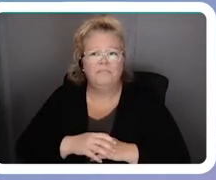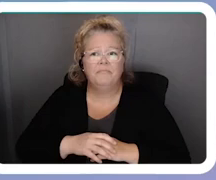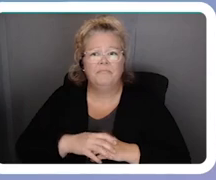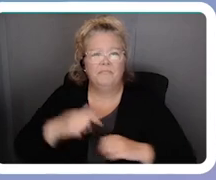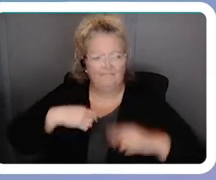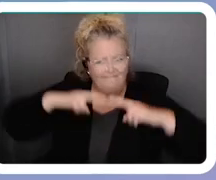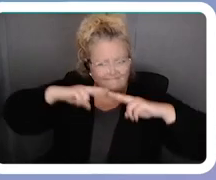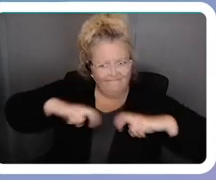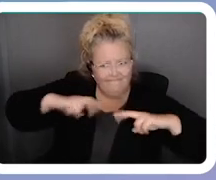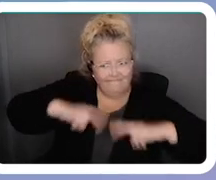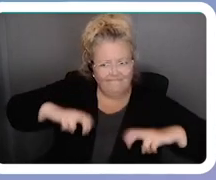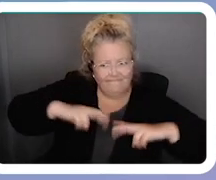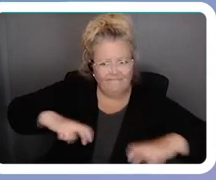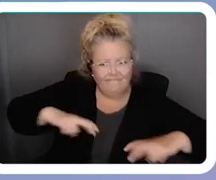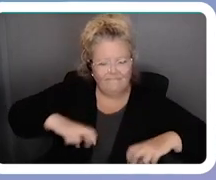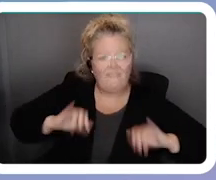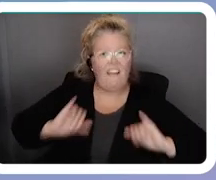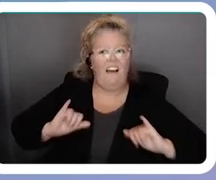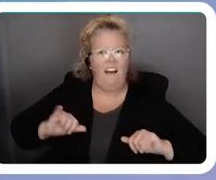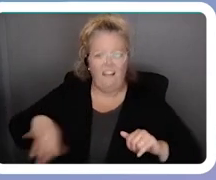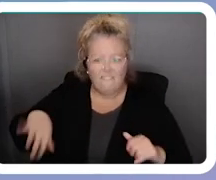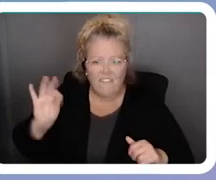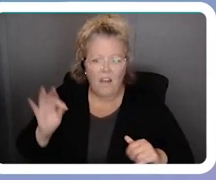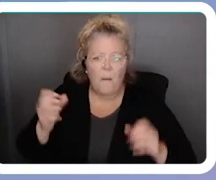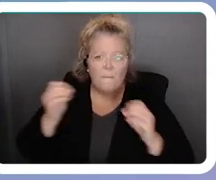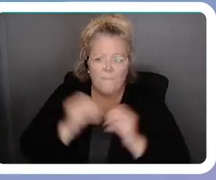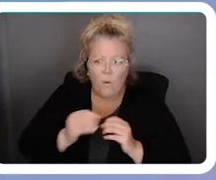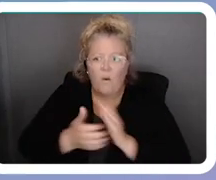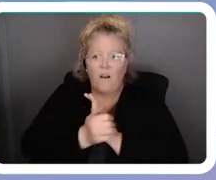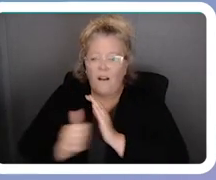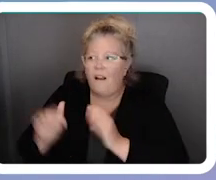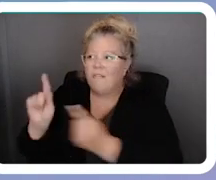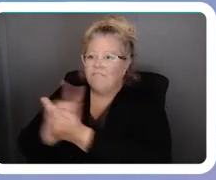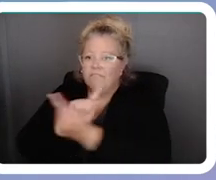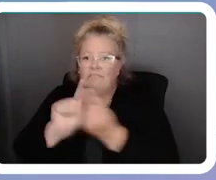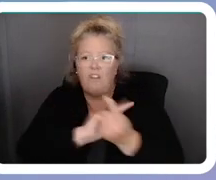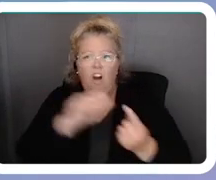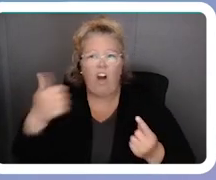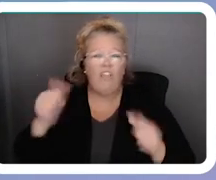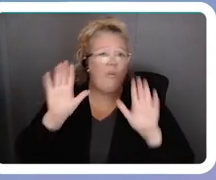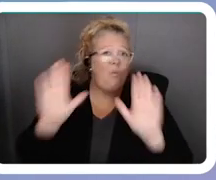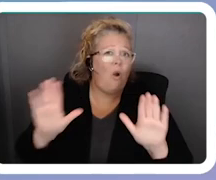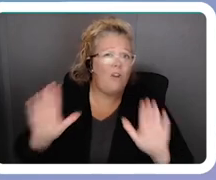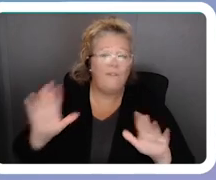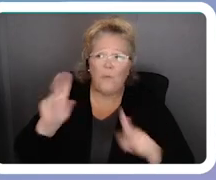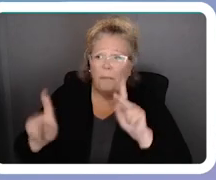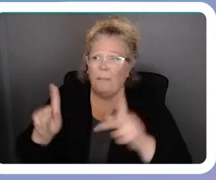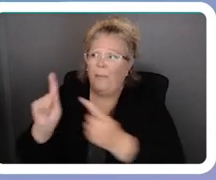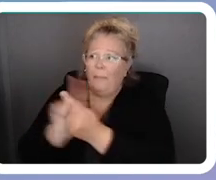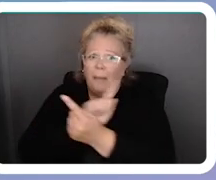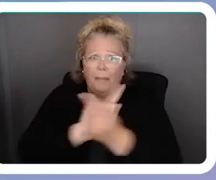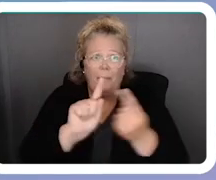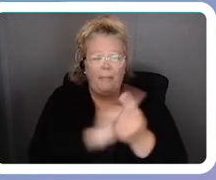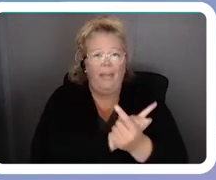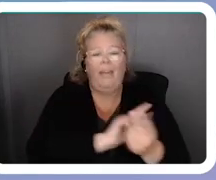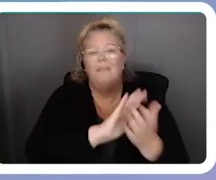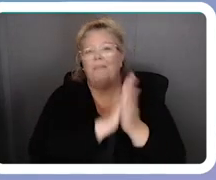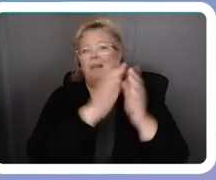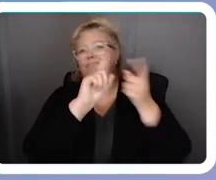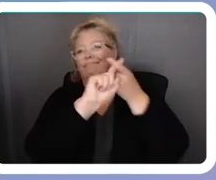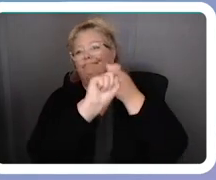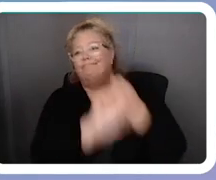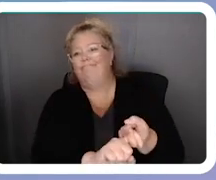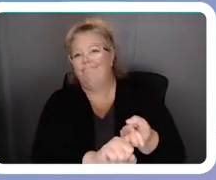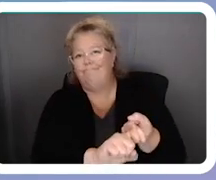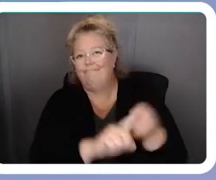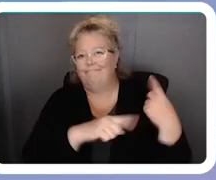άνθρωποι. Γνώρισα τη θυσία του εαυτού μου, γνώρισα εμένα και πολλούς άλλους υπέροχους ανθρώπους και πλέον είναι